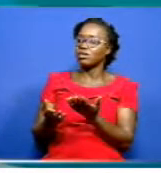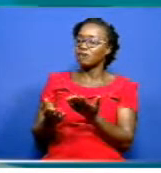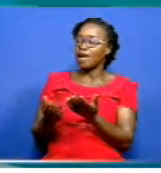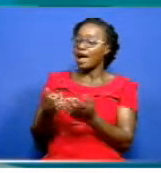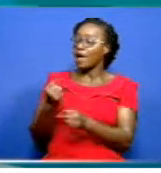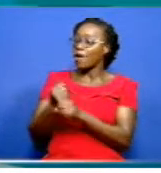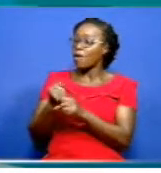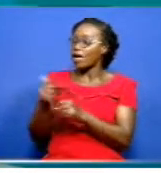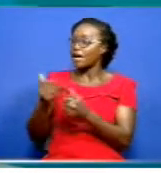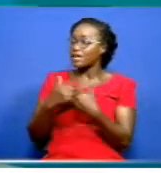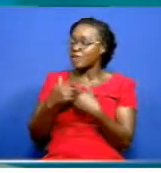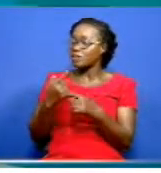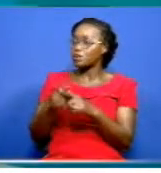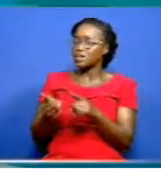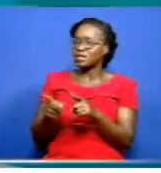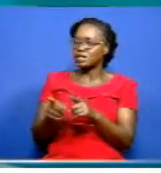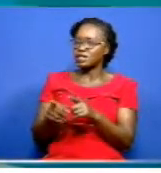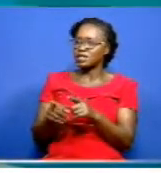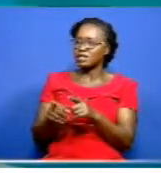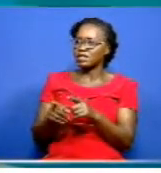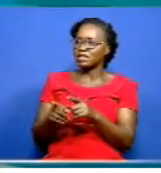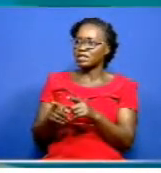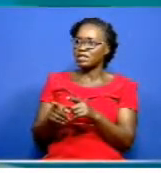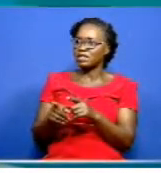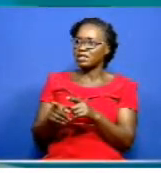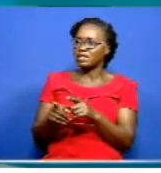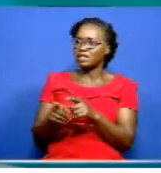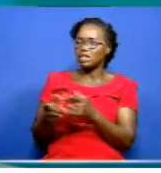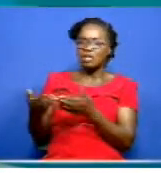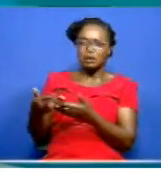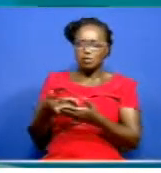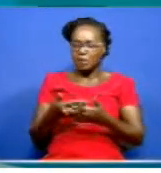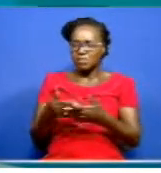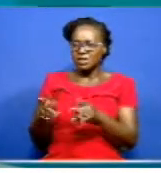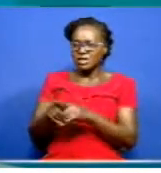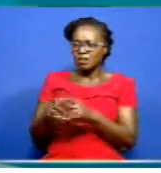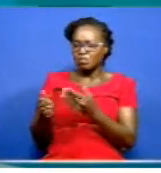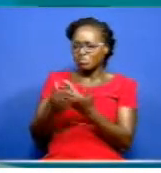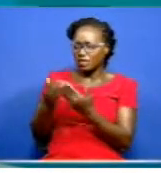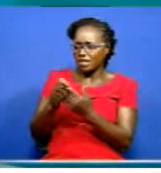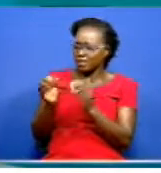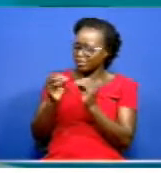kitu kingine, but pia hajashughulikia mtoto. Kwake